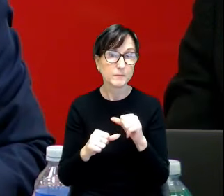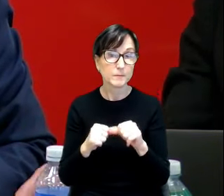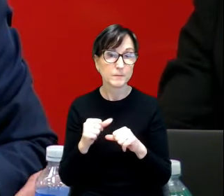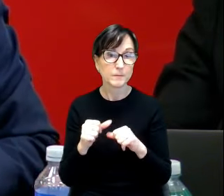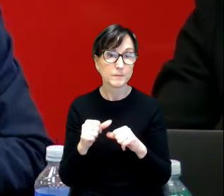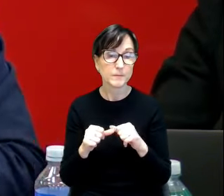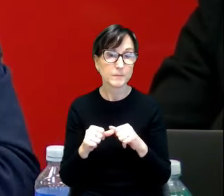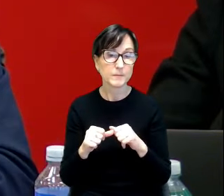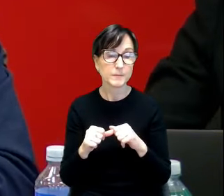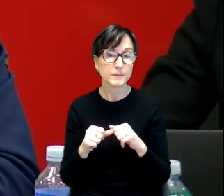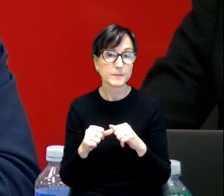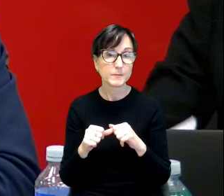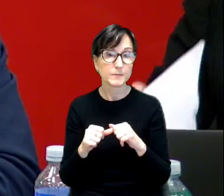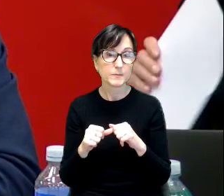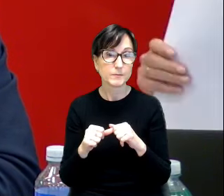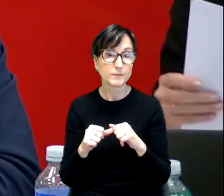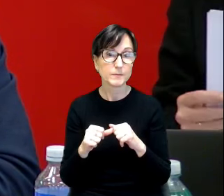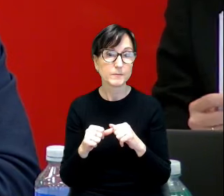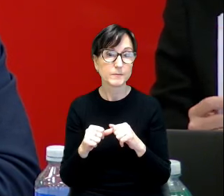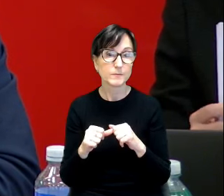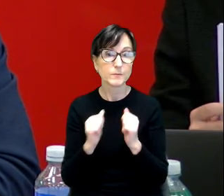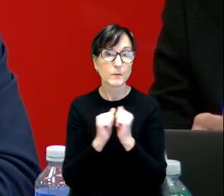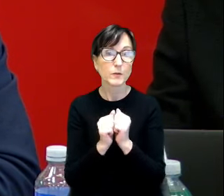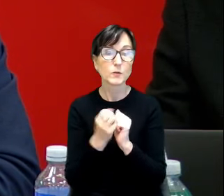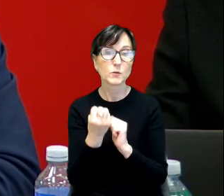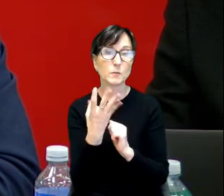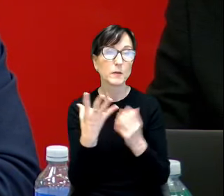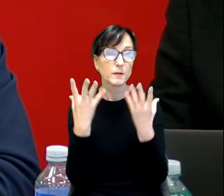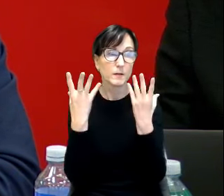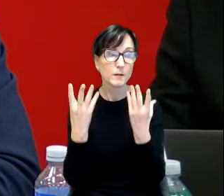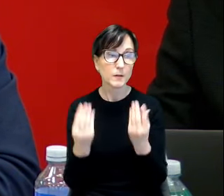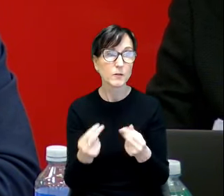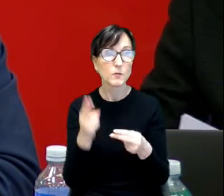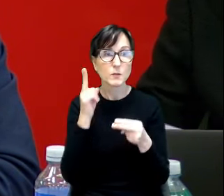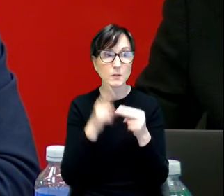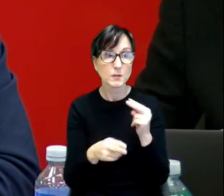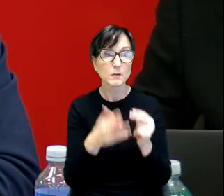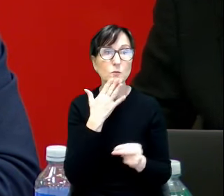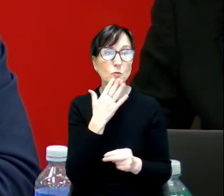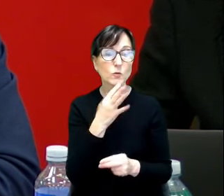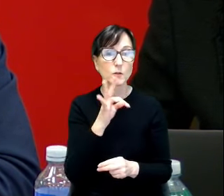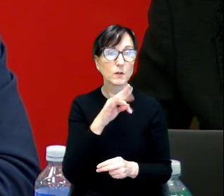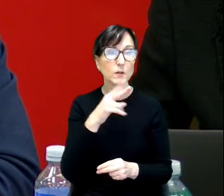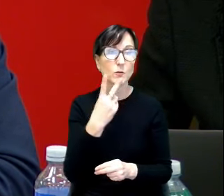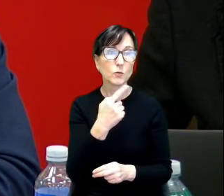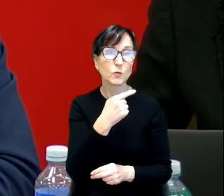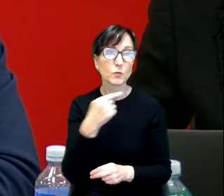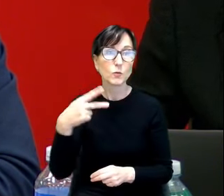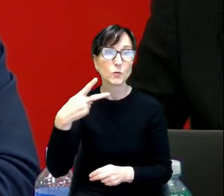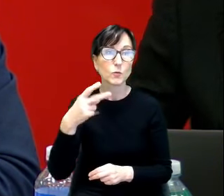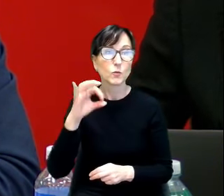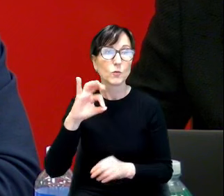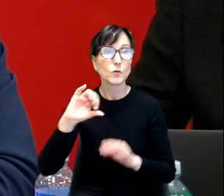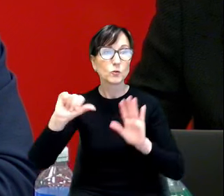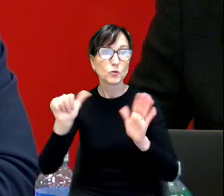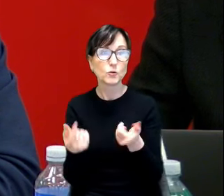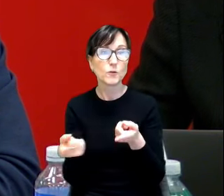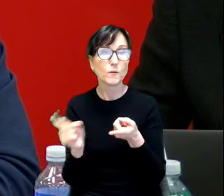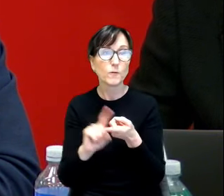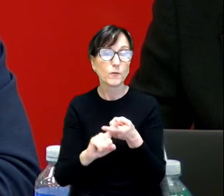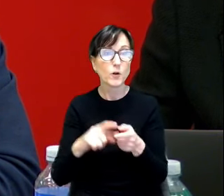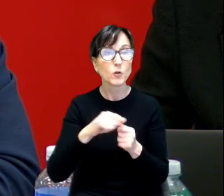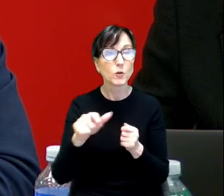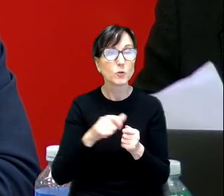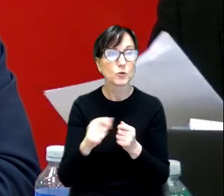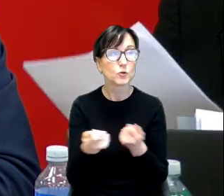a 22 metų rugsėjo 15 dios sprendimo numeris t2 brkšnys 2006 dėl lošimo organizavimo